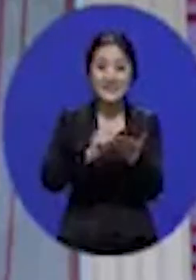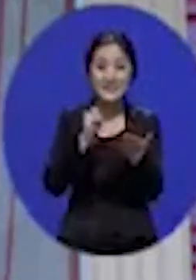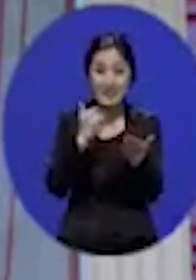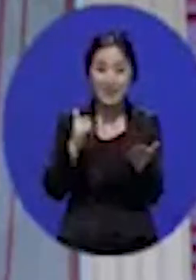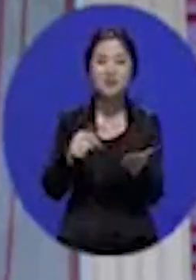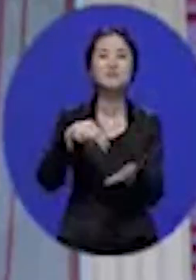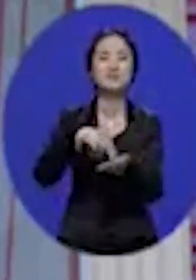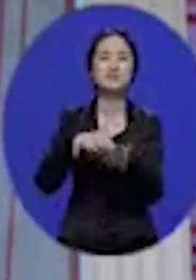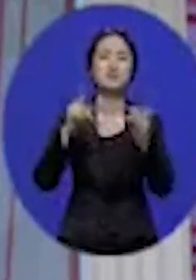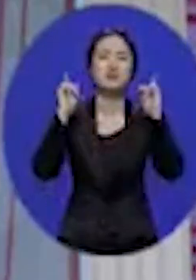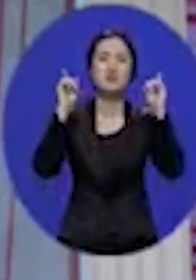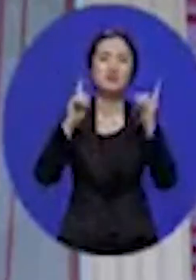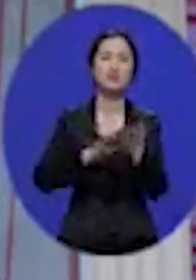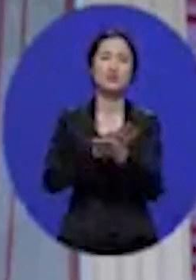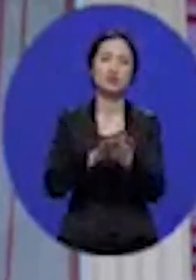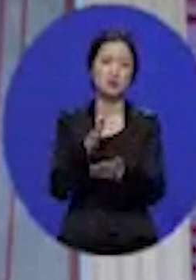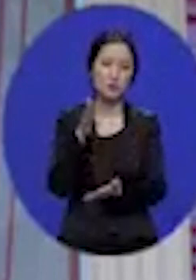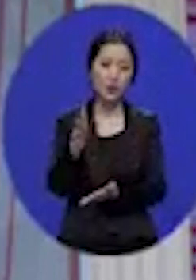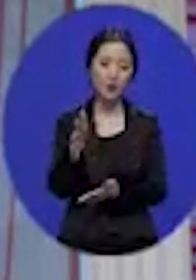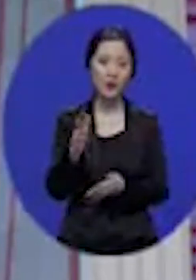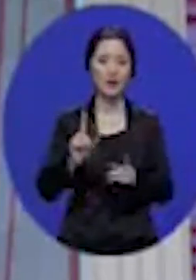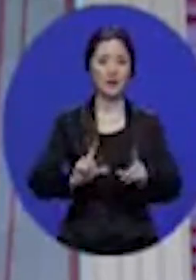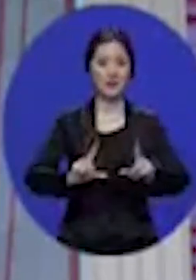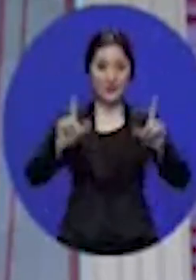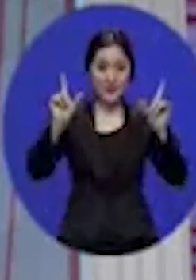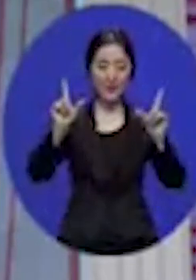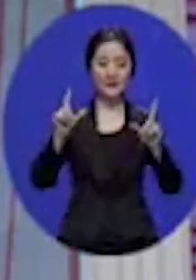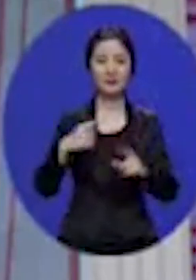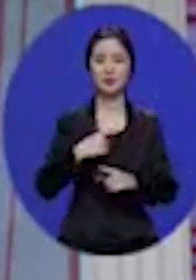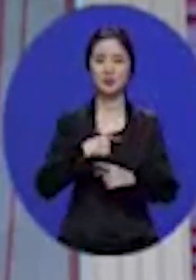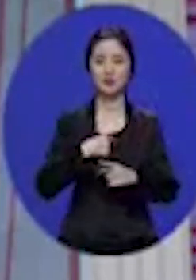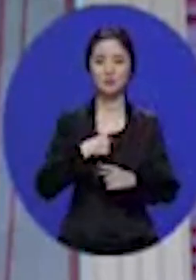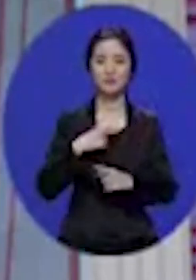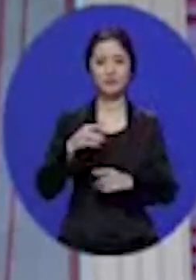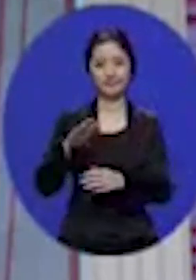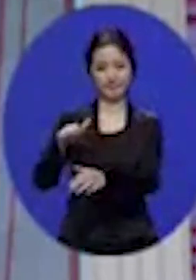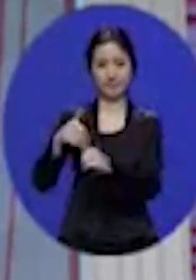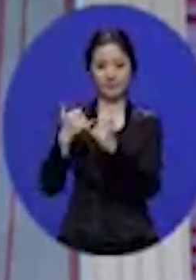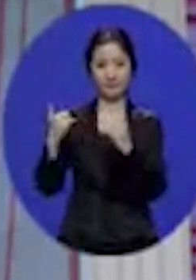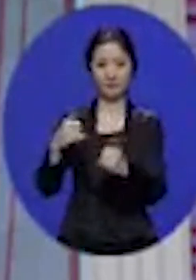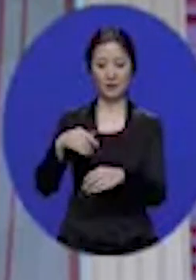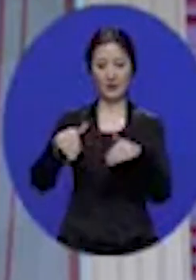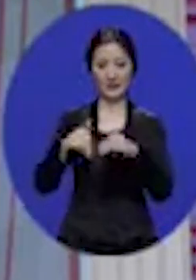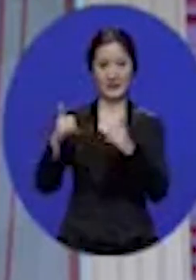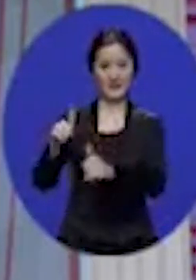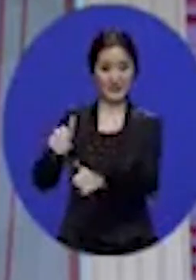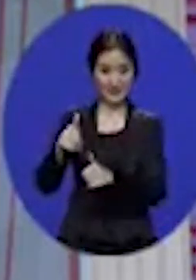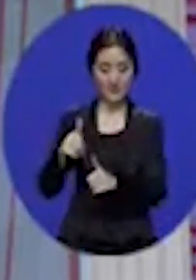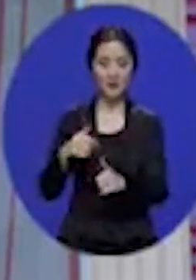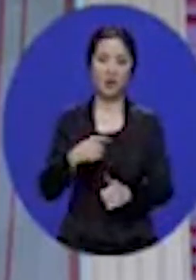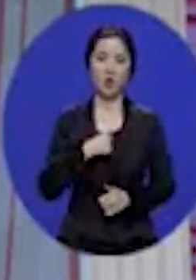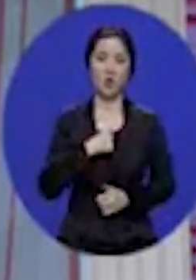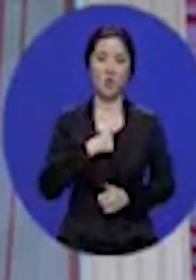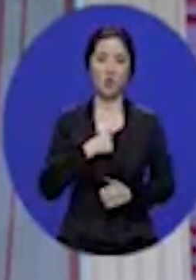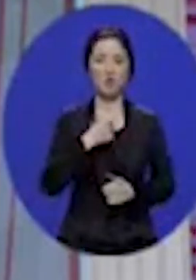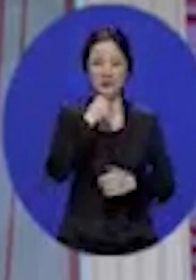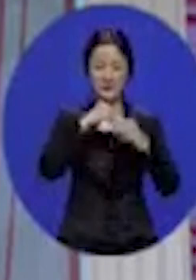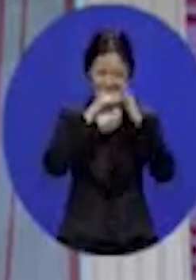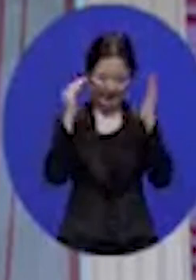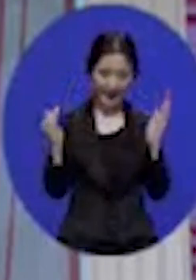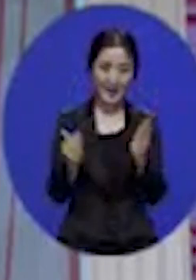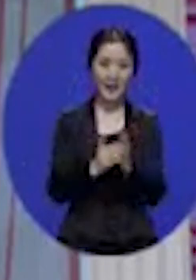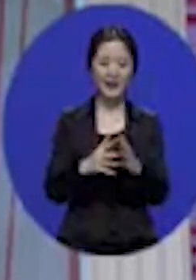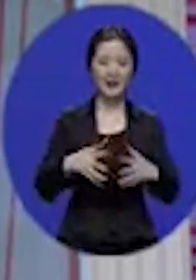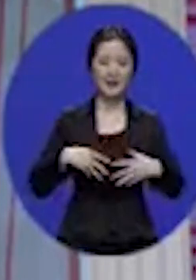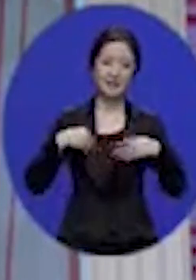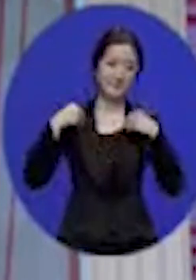사람이 하루는 작심을 하고 자기 하인을 서재로 부른 거예요. 그래서 자기가 입고 있던 모든 옷, 속옷까지